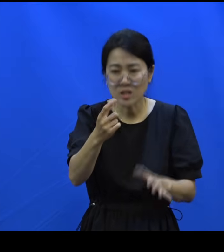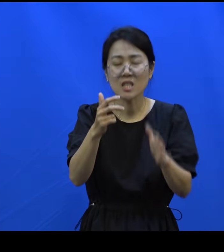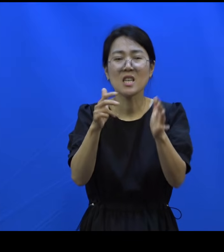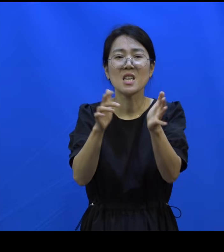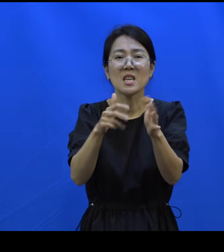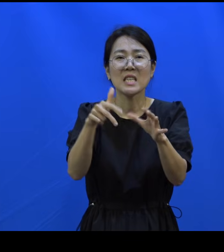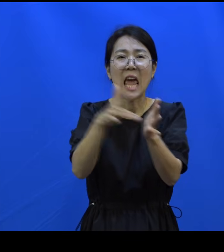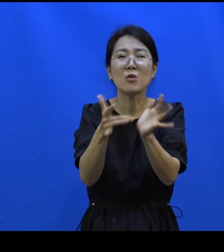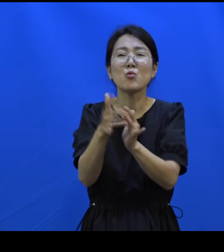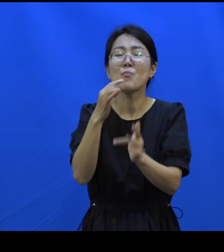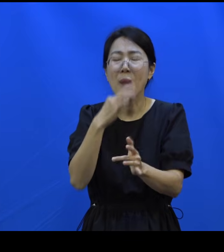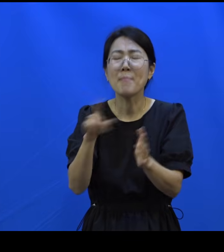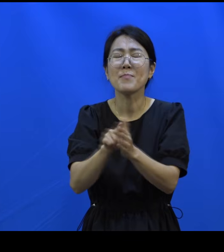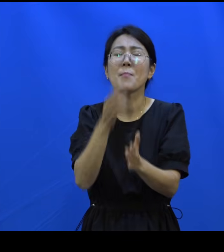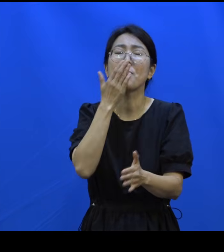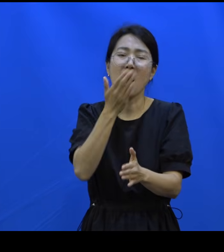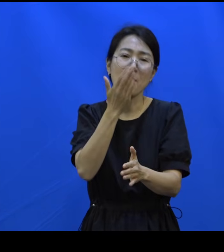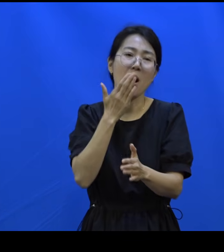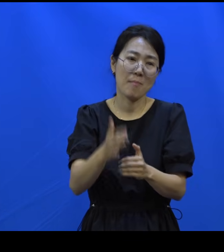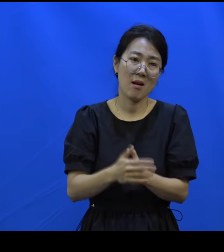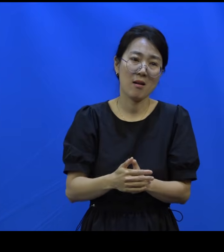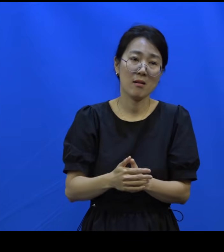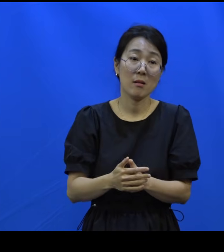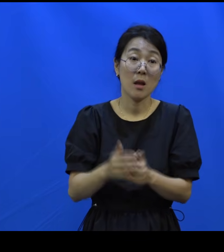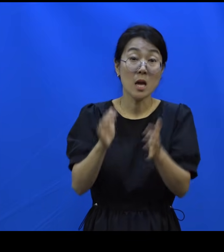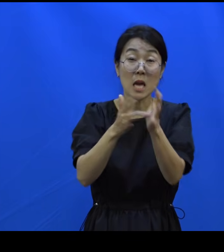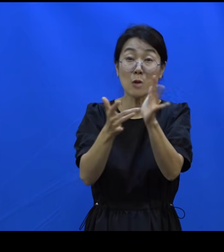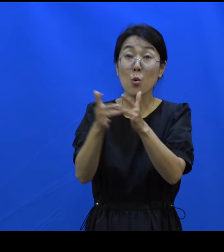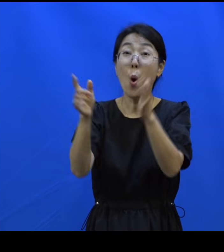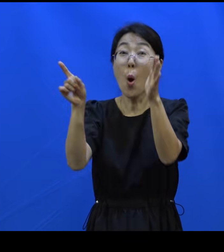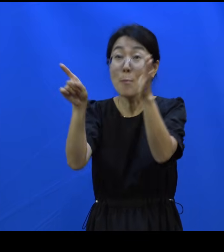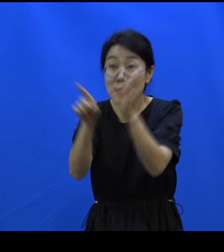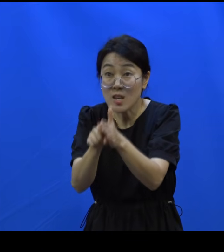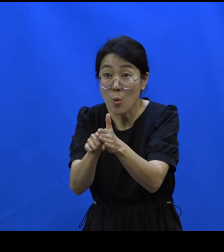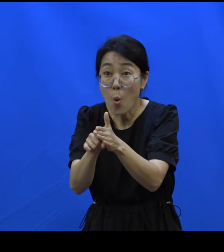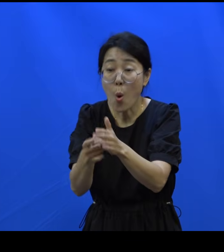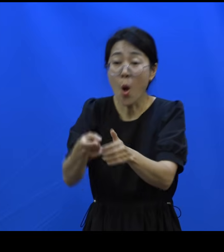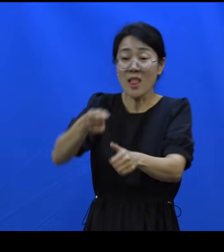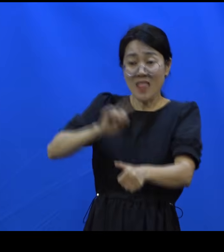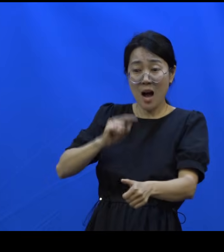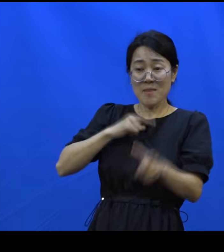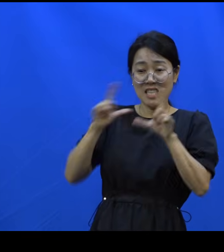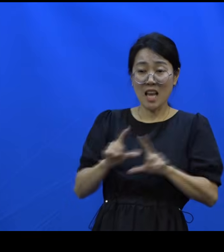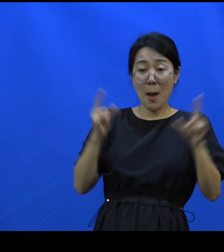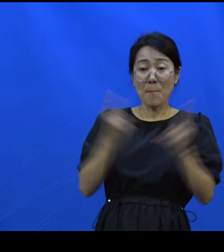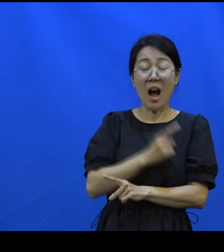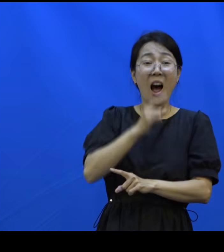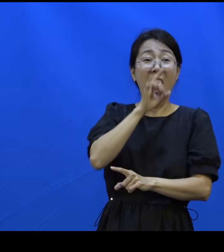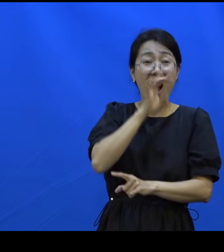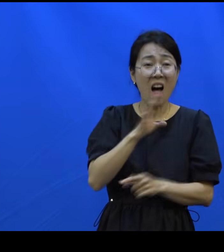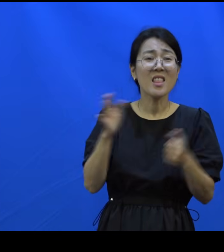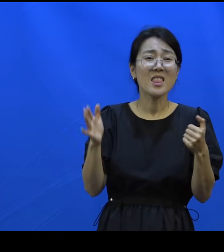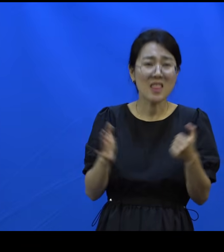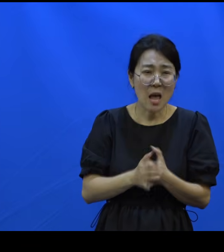정면으로 마주치면 다른 사람이 됩니다. 이전과 같은 삶을 살 수가 없습니다. 그렇게 살고 싶지도